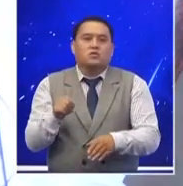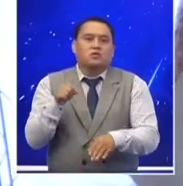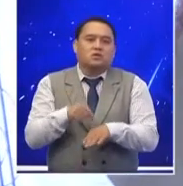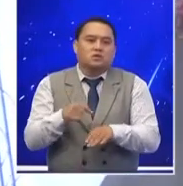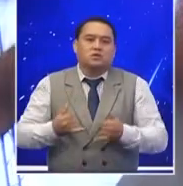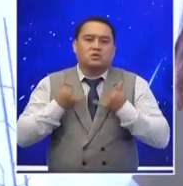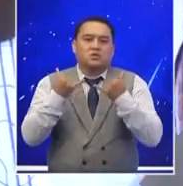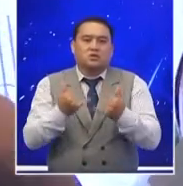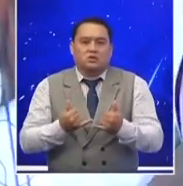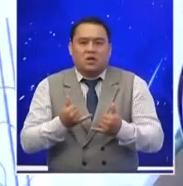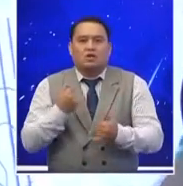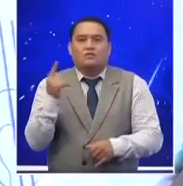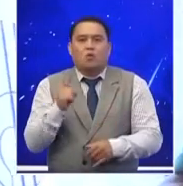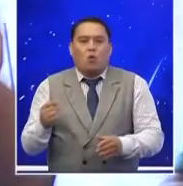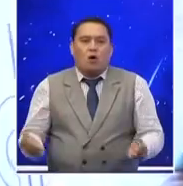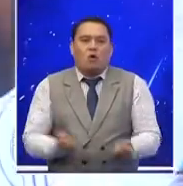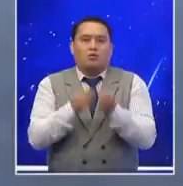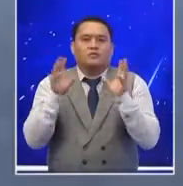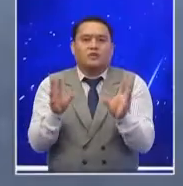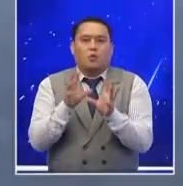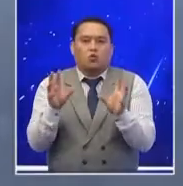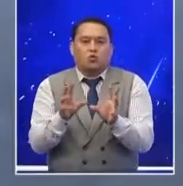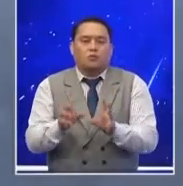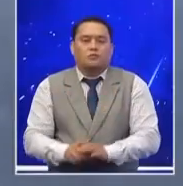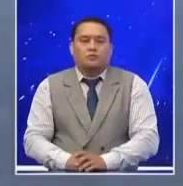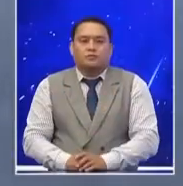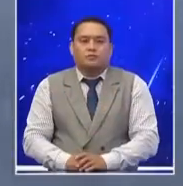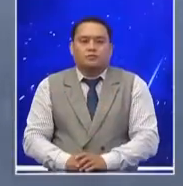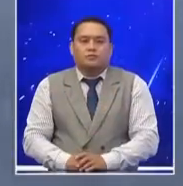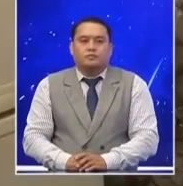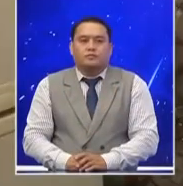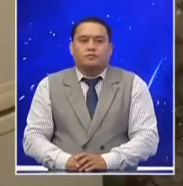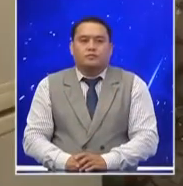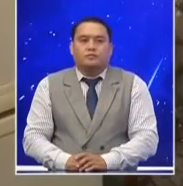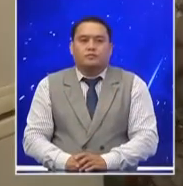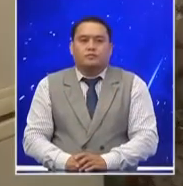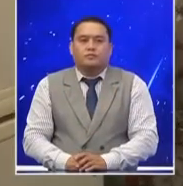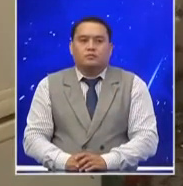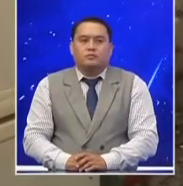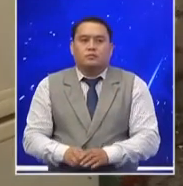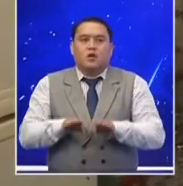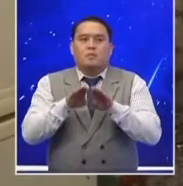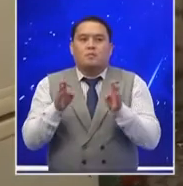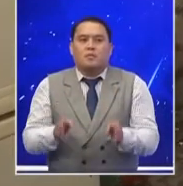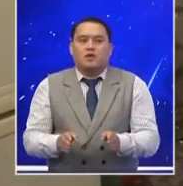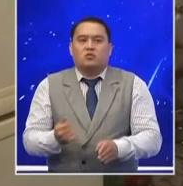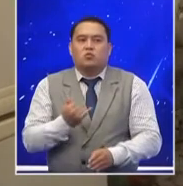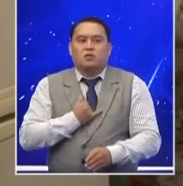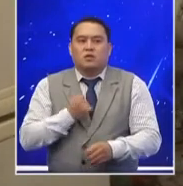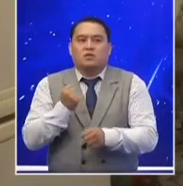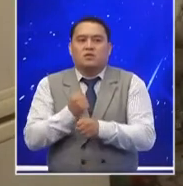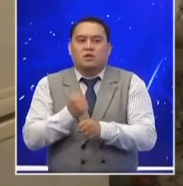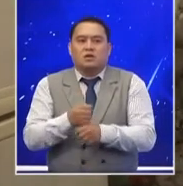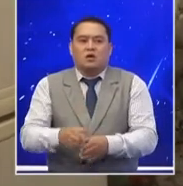труд спасателей и волонтеров, но и их заботу. Ребята с МЧС приехали, печку мне сделали, все